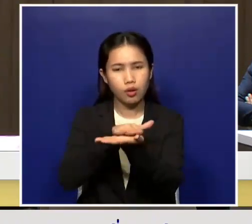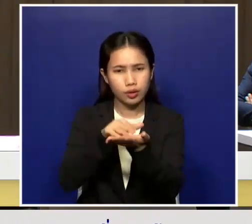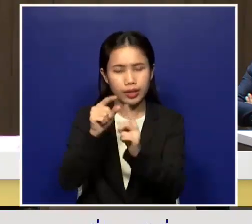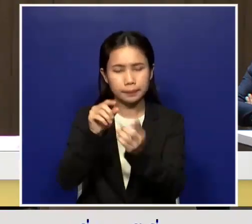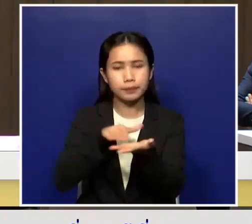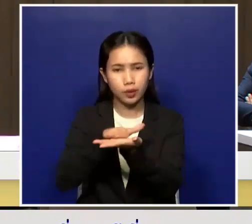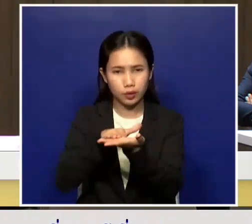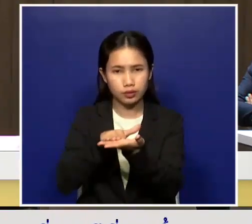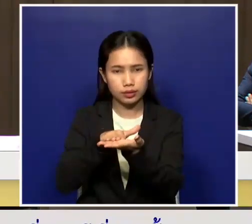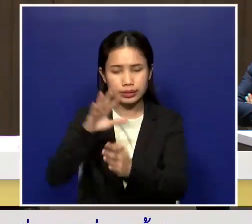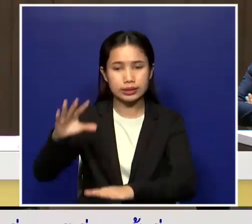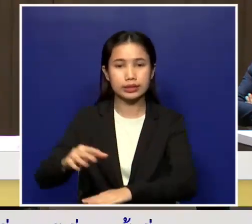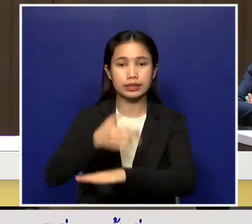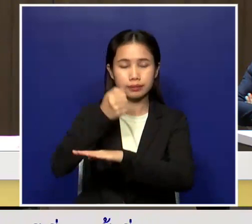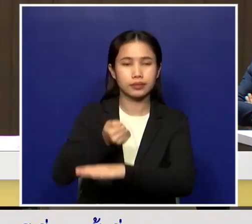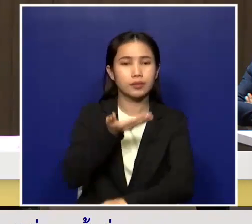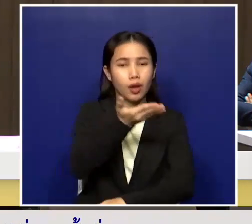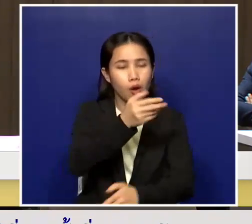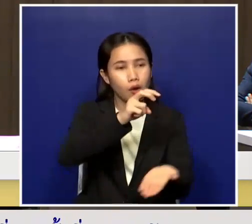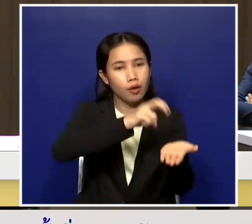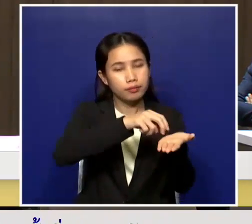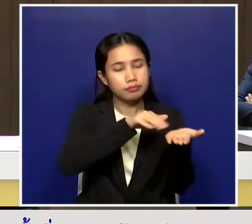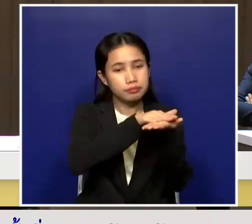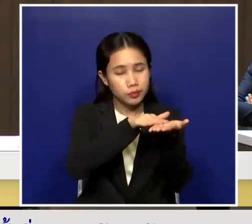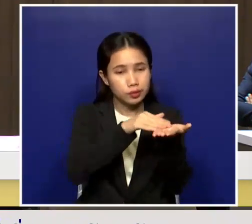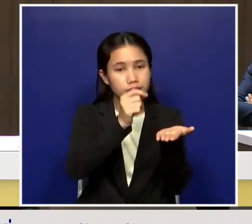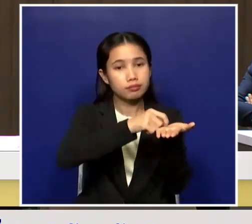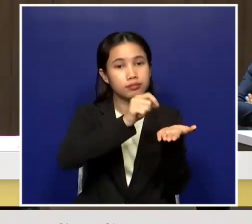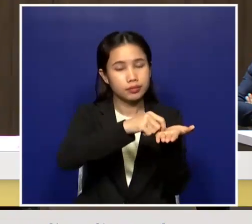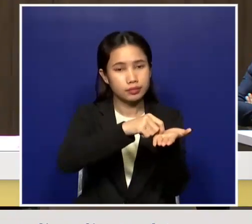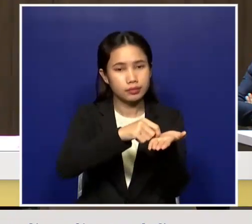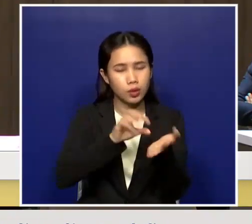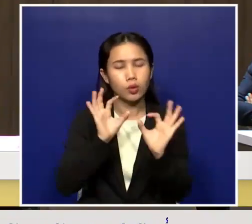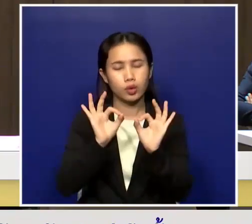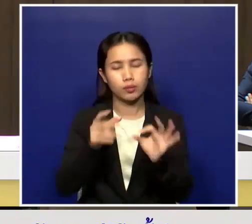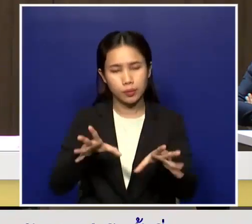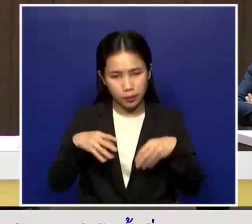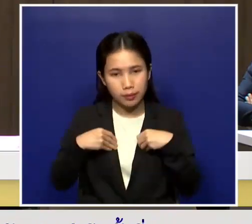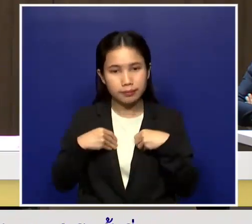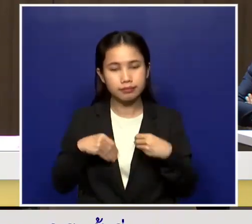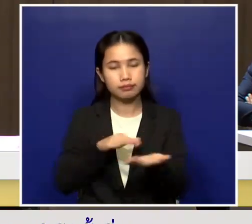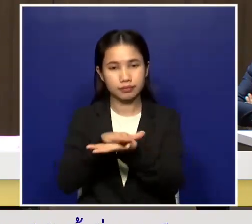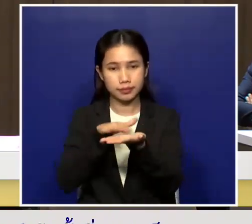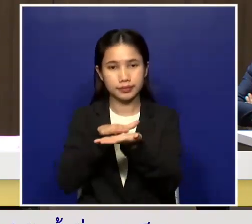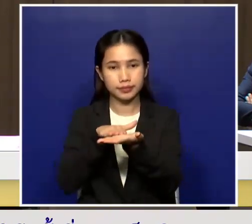อนครับว่ายึดอำนาจไปแล้วก็ไปขอท่านให้ประธานอภัย ครับ ครับผมยึดผมถอนครับ ถอนครับถอนไปครับครับ